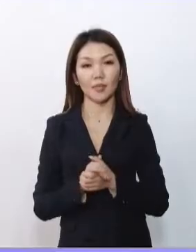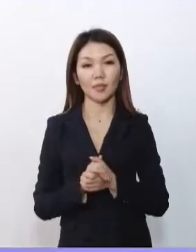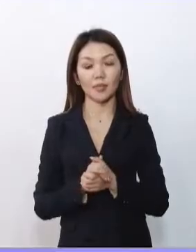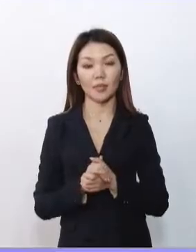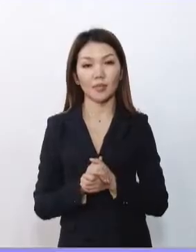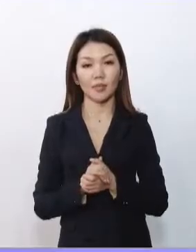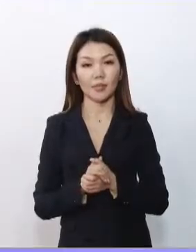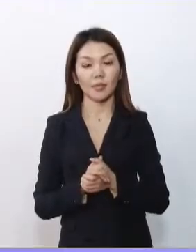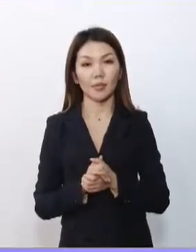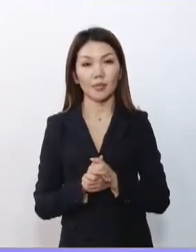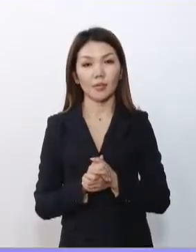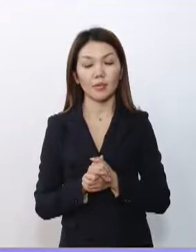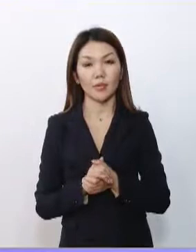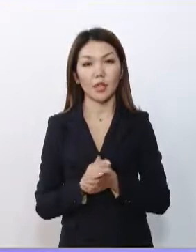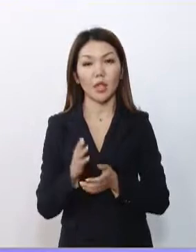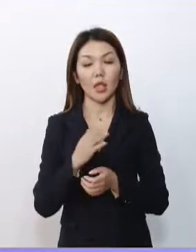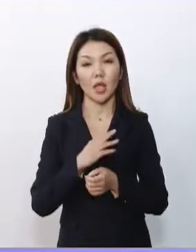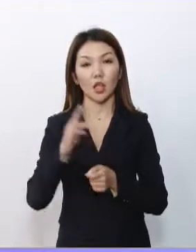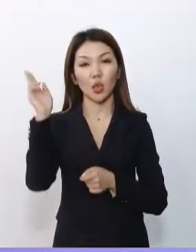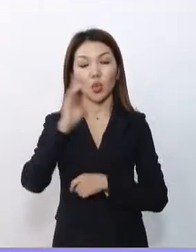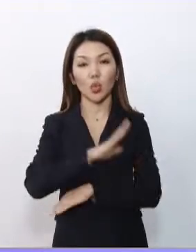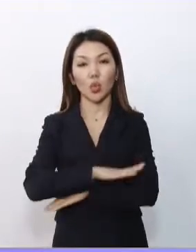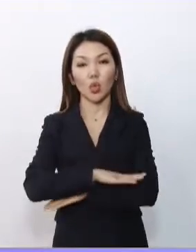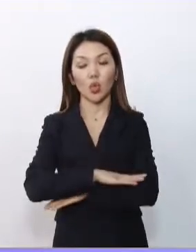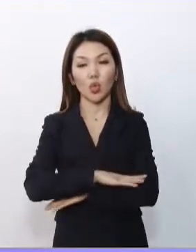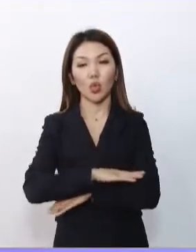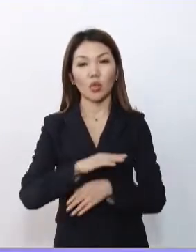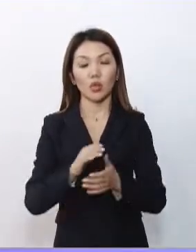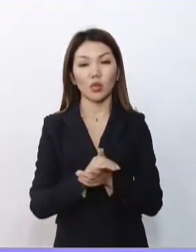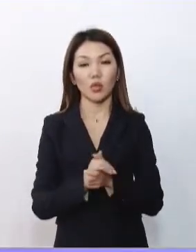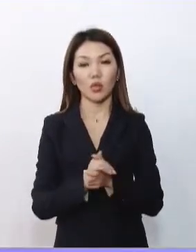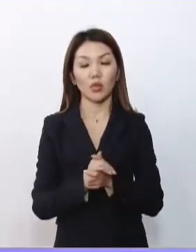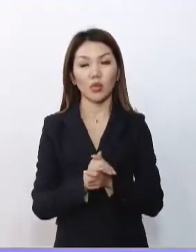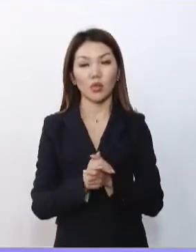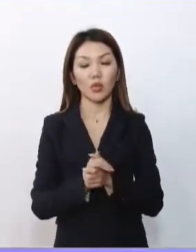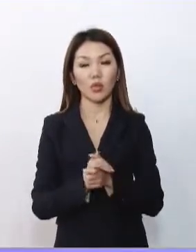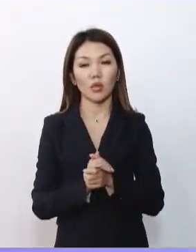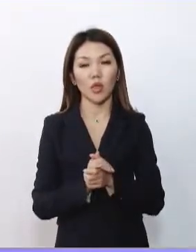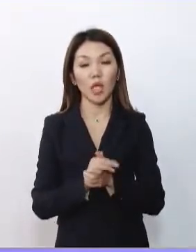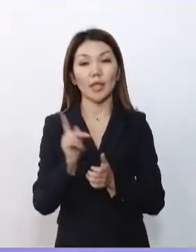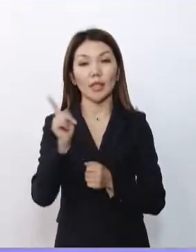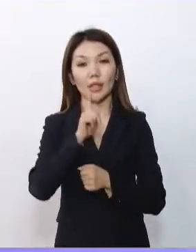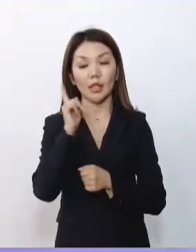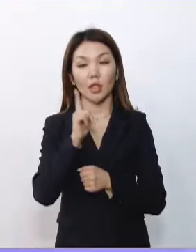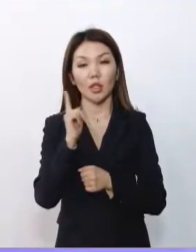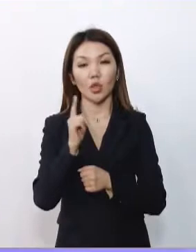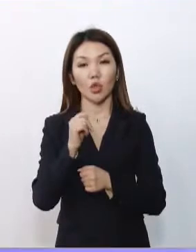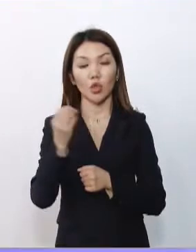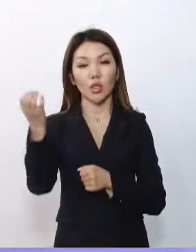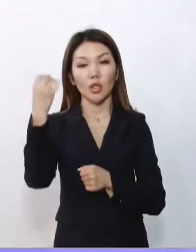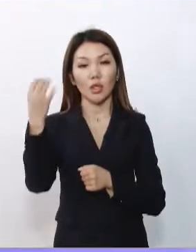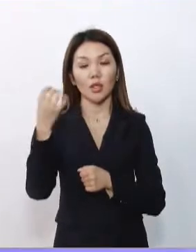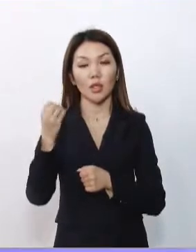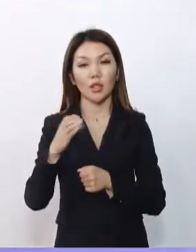оценить наш урок видит светофора зеленый свет светофора я